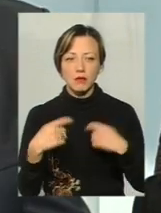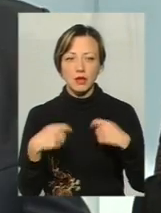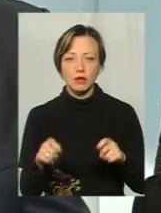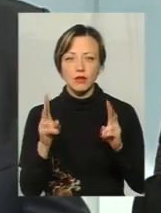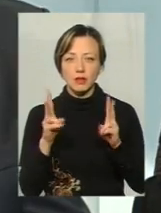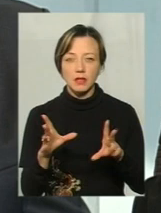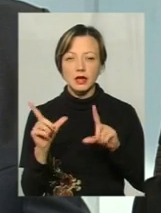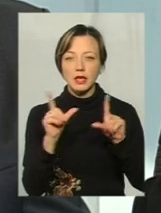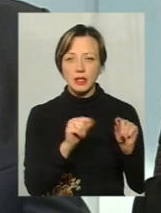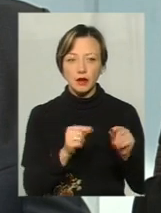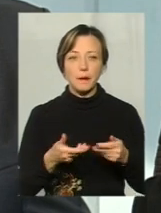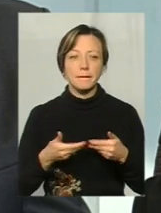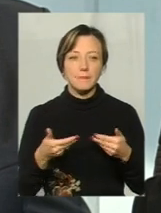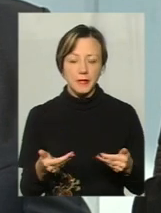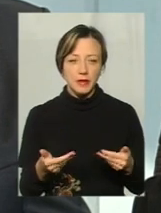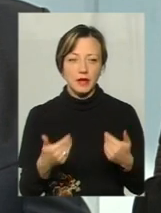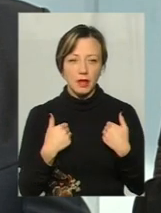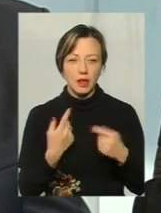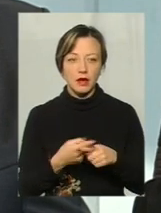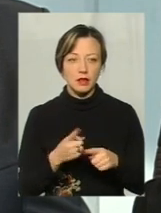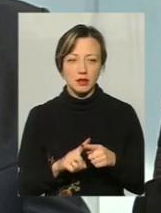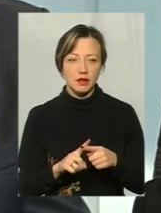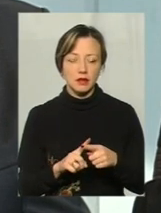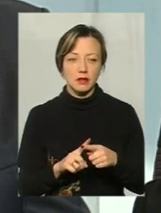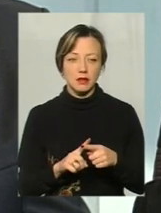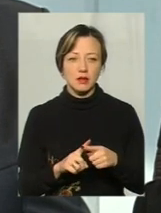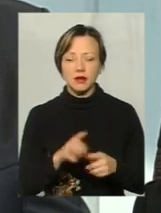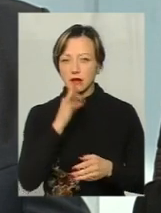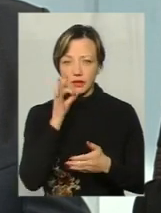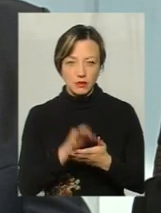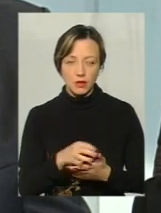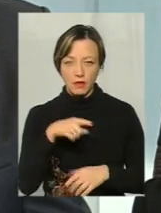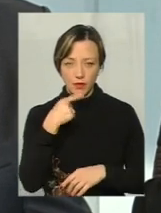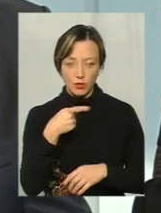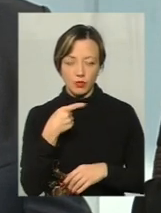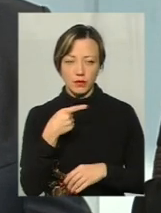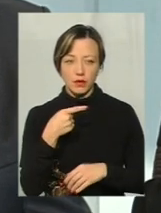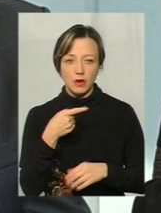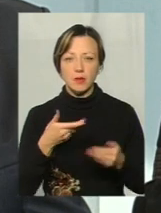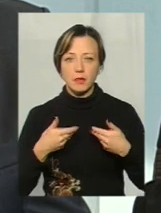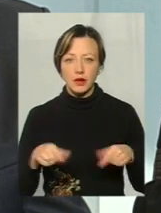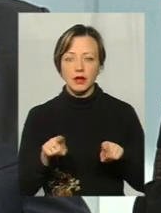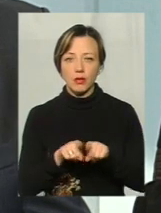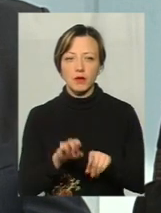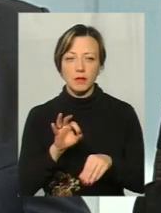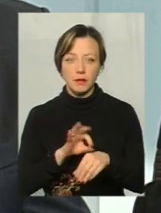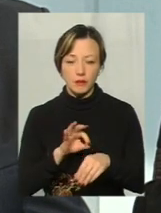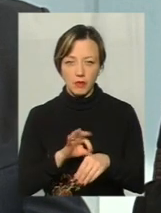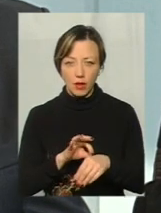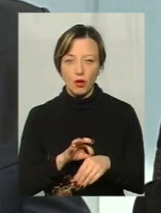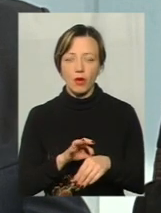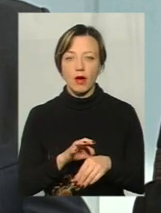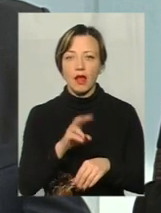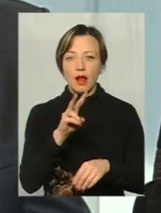квартири, їдуть. Хоч ми, я це совершенно со всей ответственностью говорю, таку патологію, як лімфобластний лікуз,